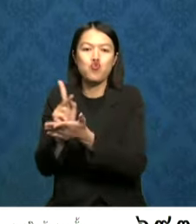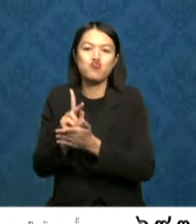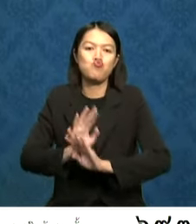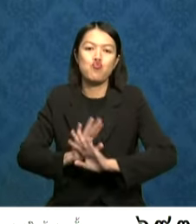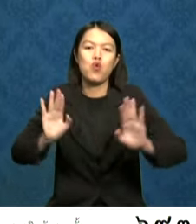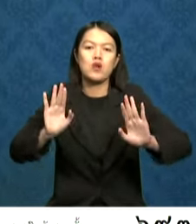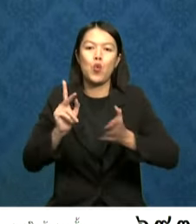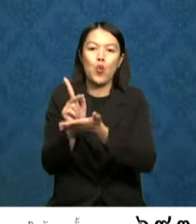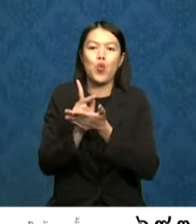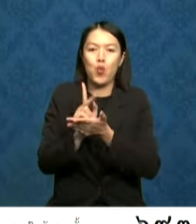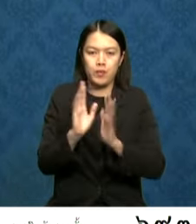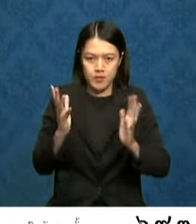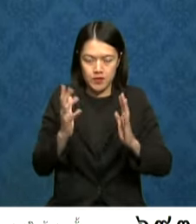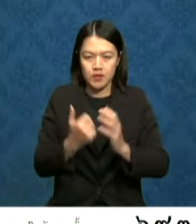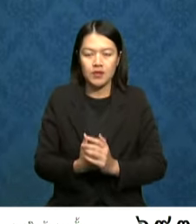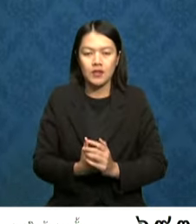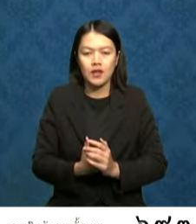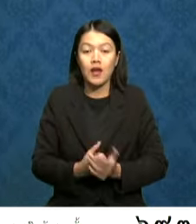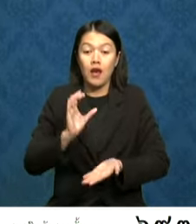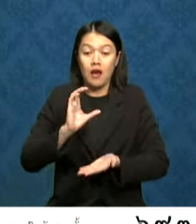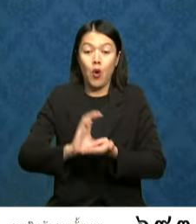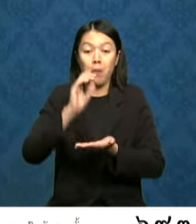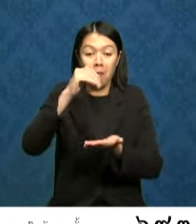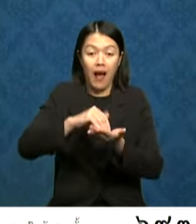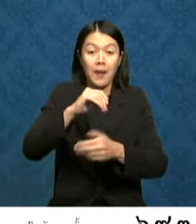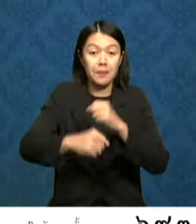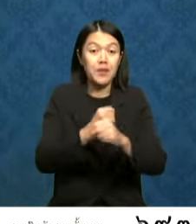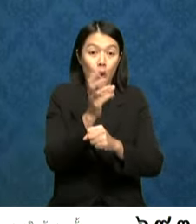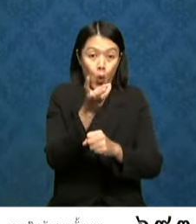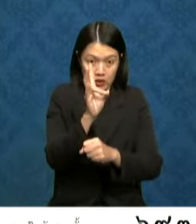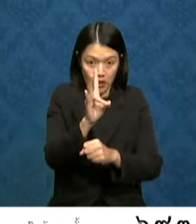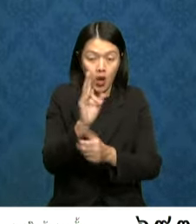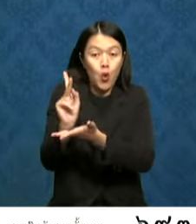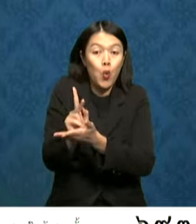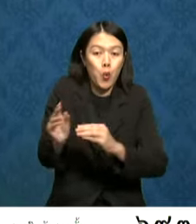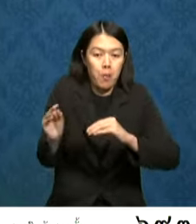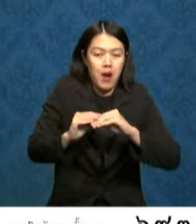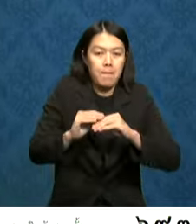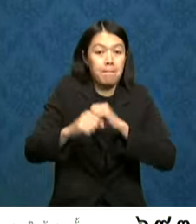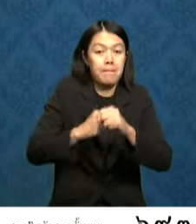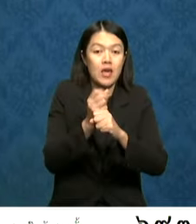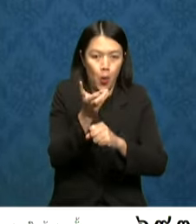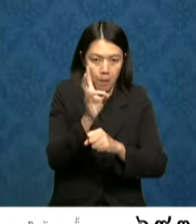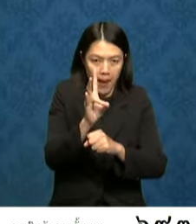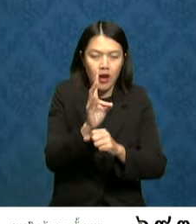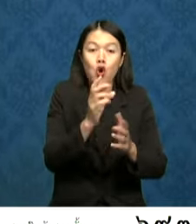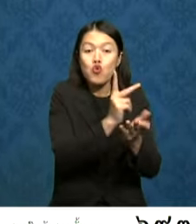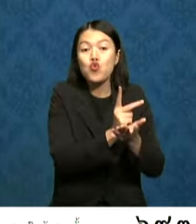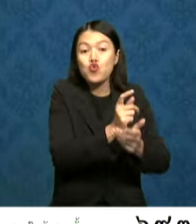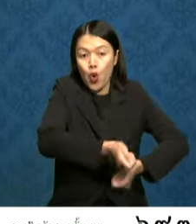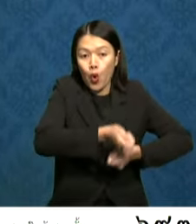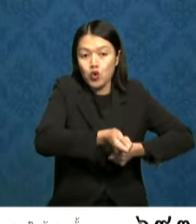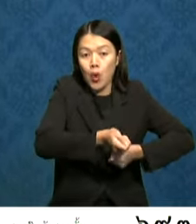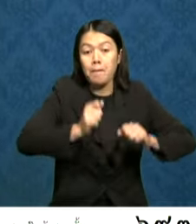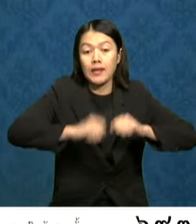คะไม่กู้แล้วก็หันมาใช้เอ่องบกลางปี67นะคะแล้วก็ก็กู้เพิ่มเพื่อเบ่งงบปี 68แล้วก็กู้ธกสอันนี้เป็นไปตามมติ